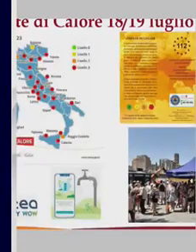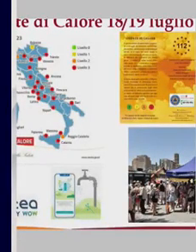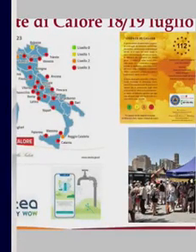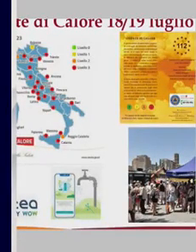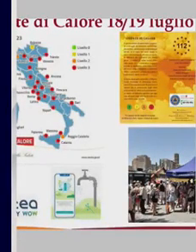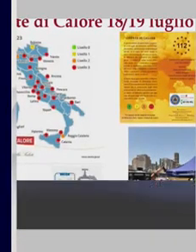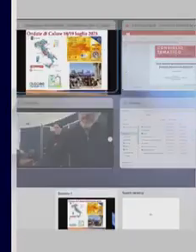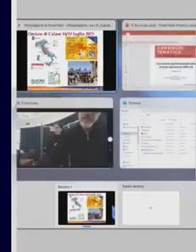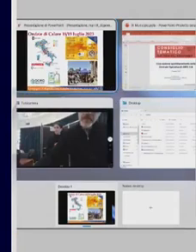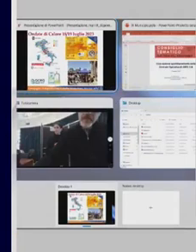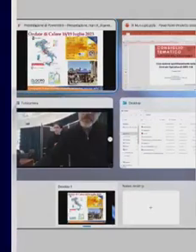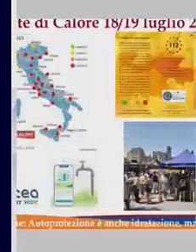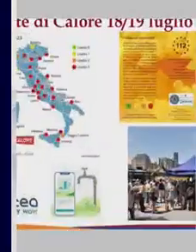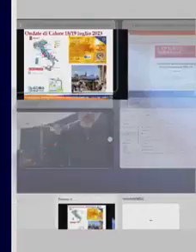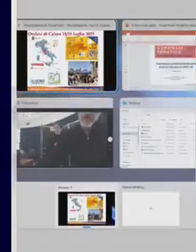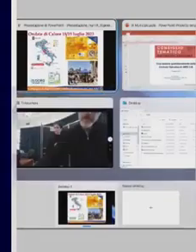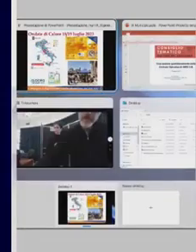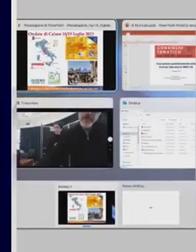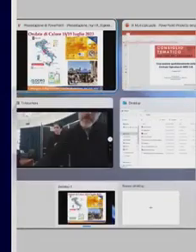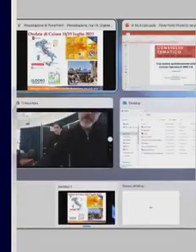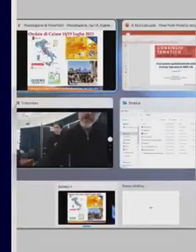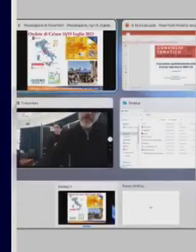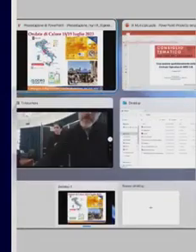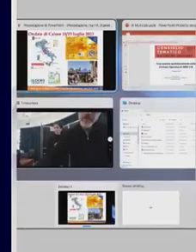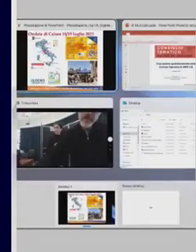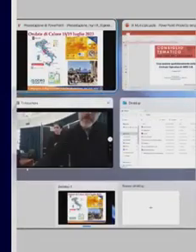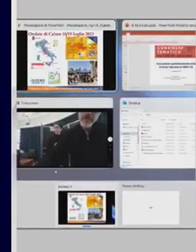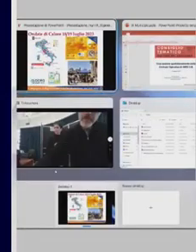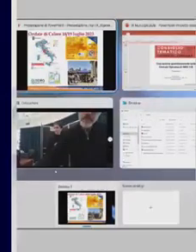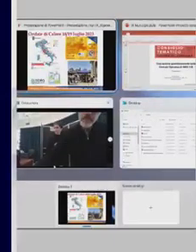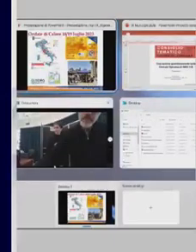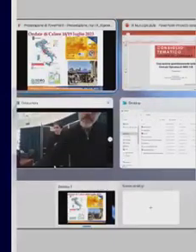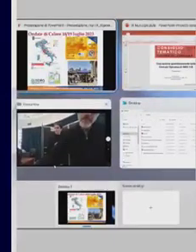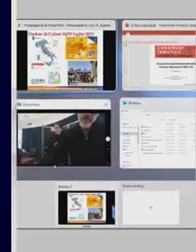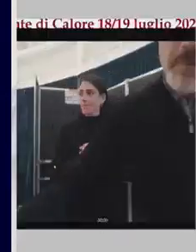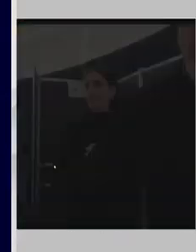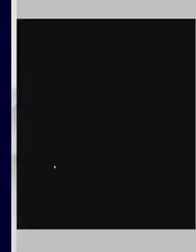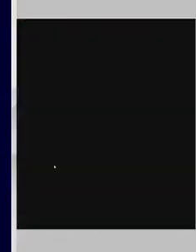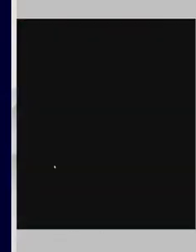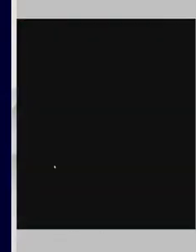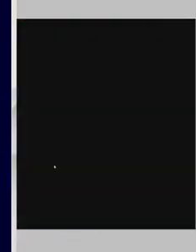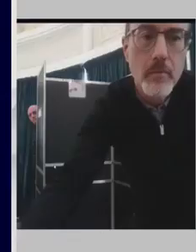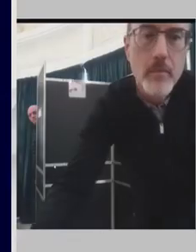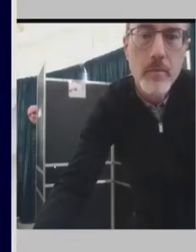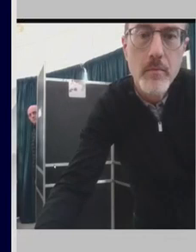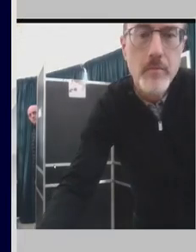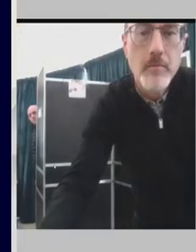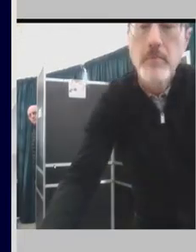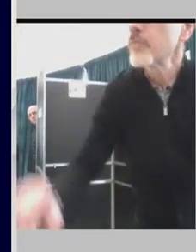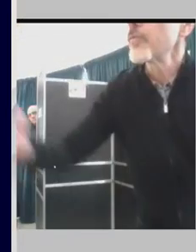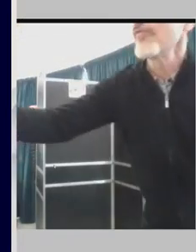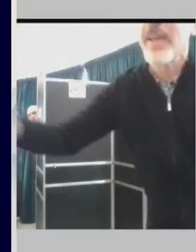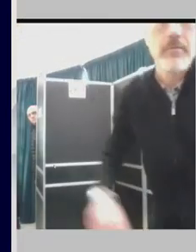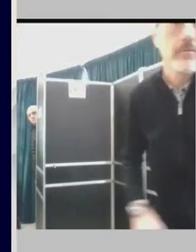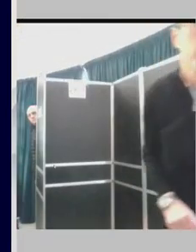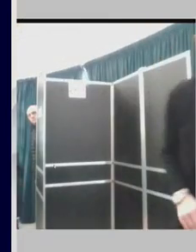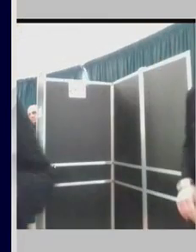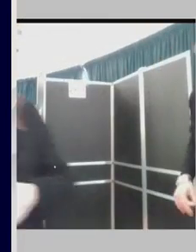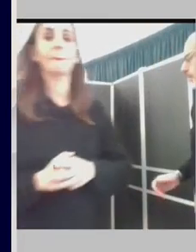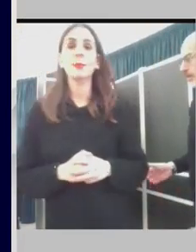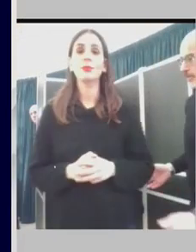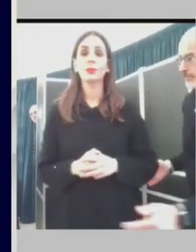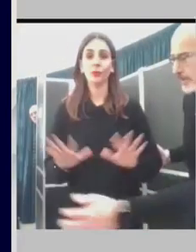Credo che le slide, non so se poi possiamo interromperle per riprendere a schermo, decidete voi. Prego, batto sempre